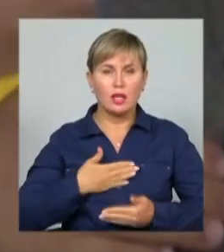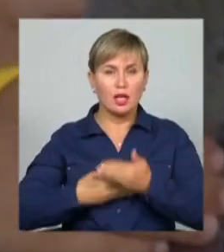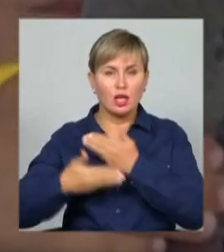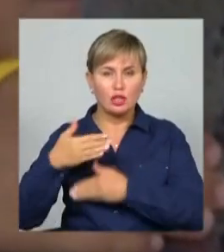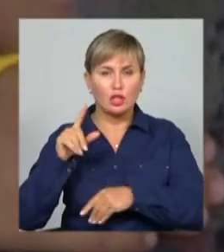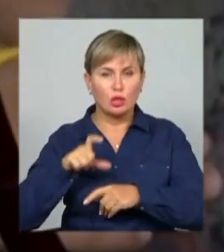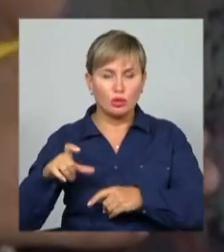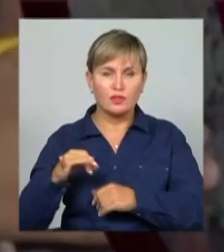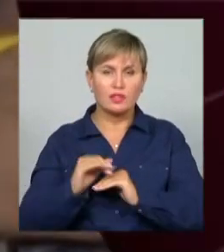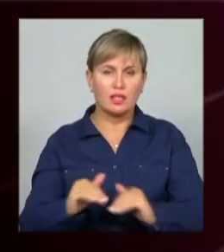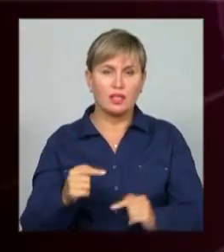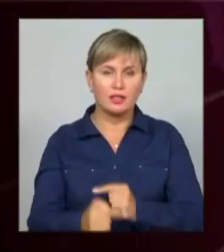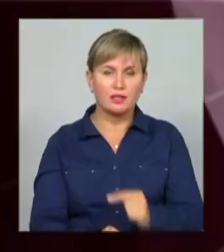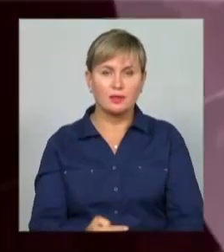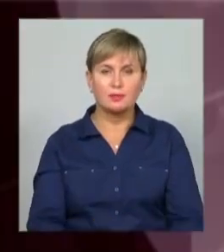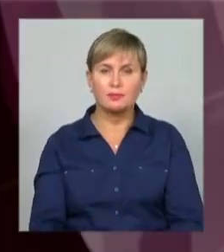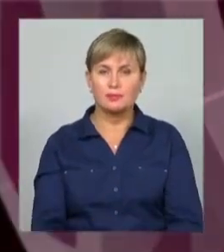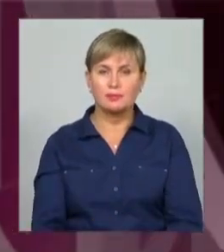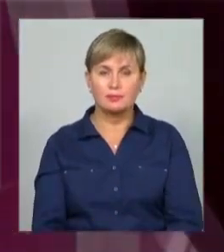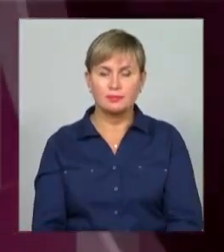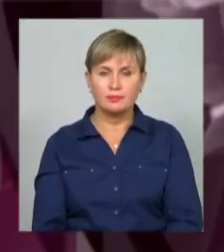будут жить наши дети.